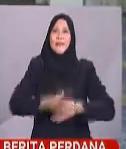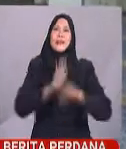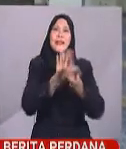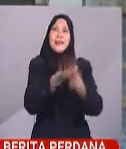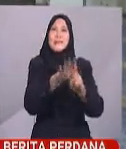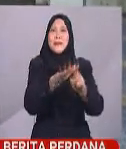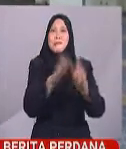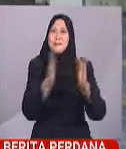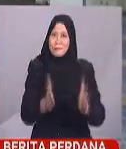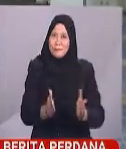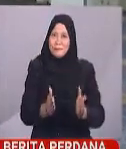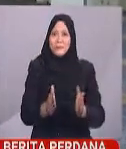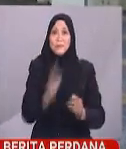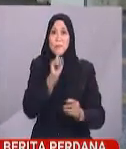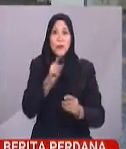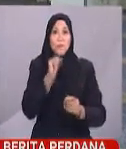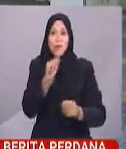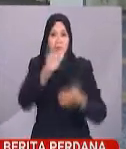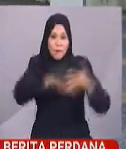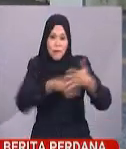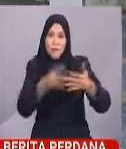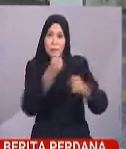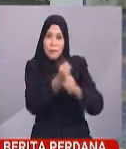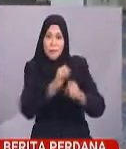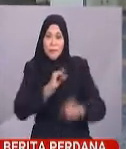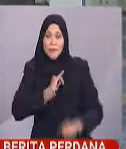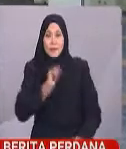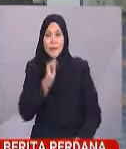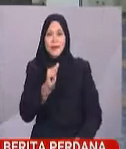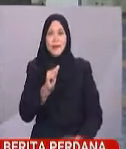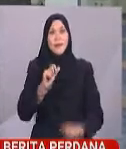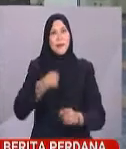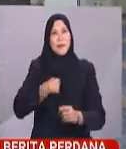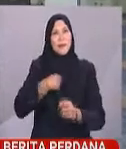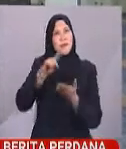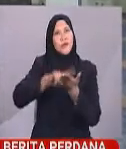inilah. Walaupun hari ini bukan tugasan saya. Dia ada hari, saya